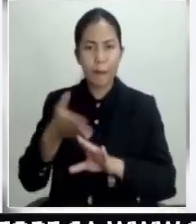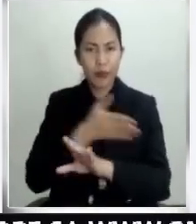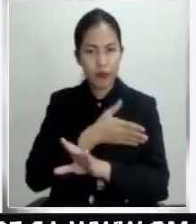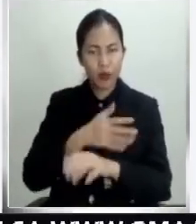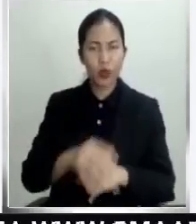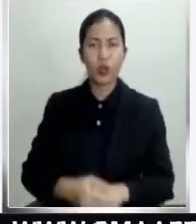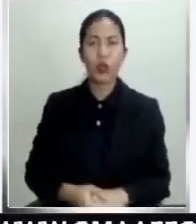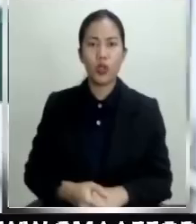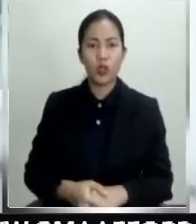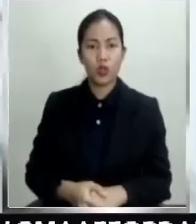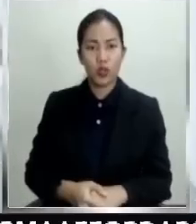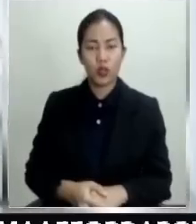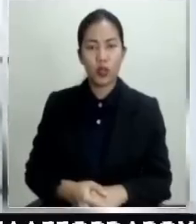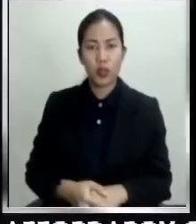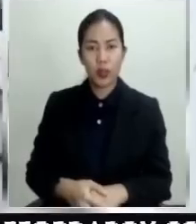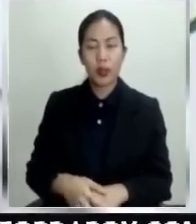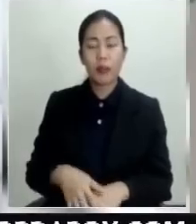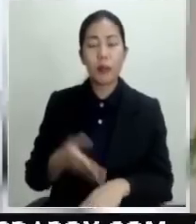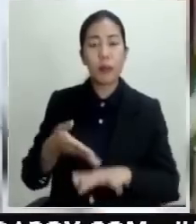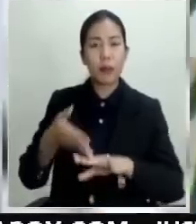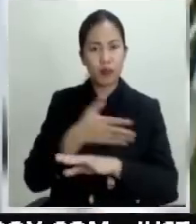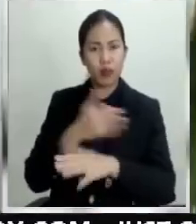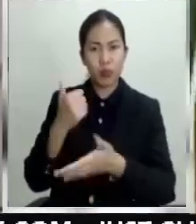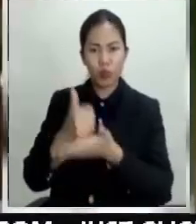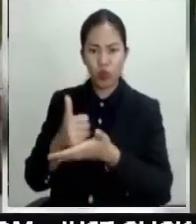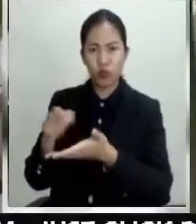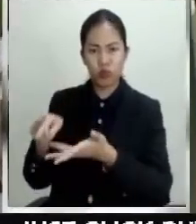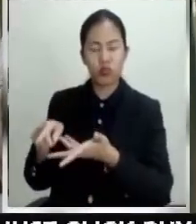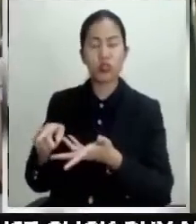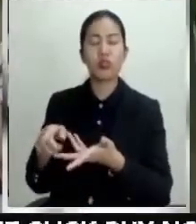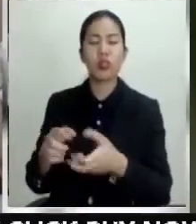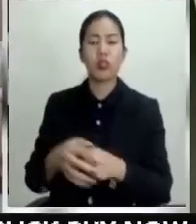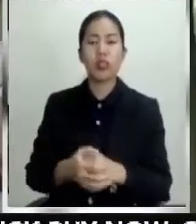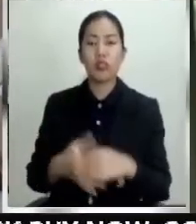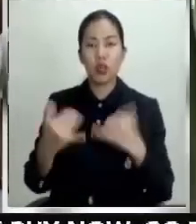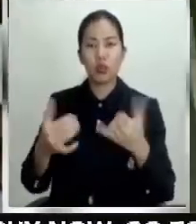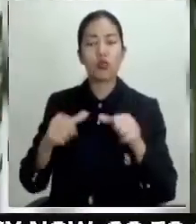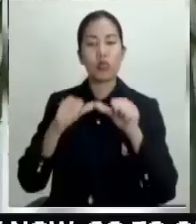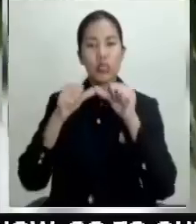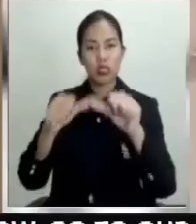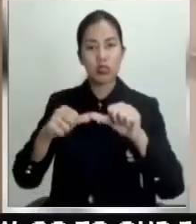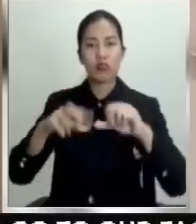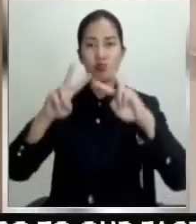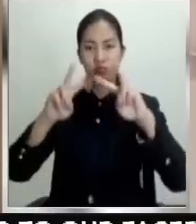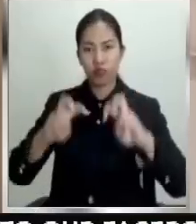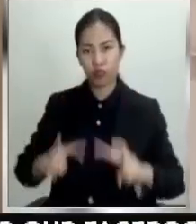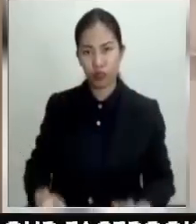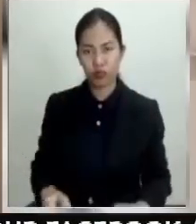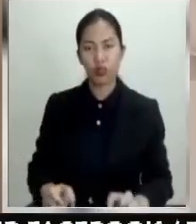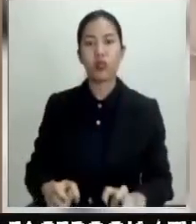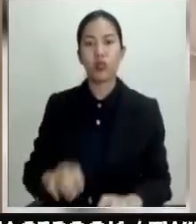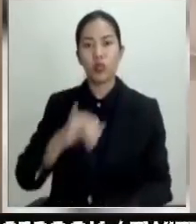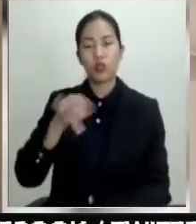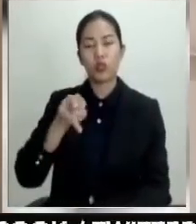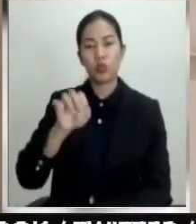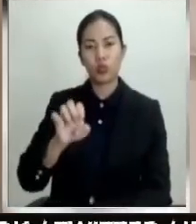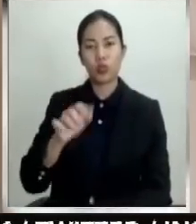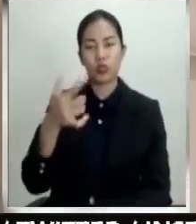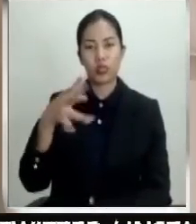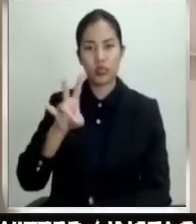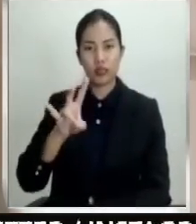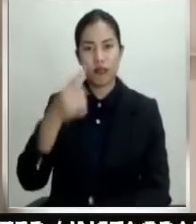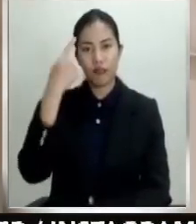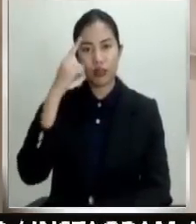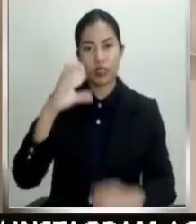abogado ng mga Digamo. Ipagpapatuloy ang preliminary investigation sa June 27. Para sa GMA Integrated News, sa